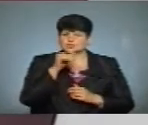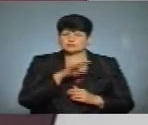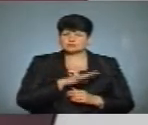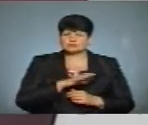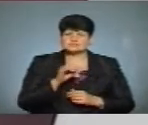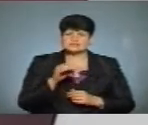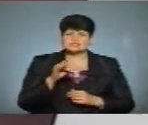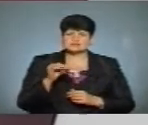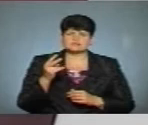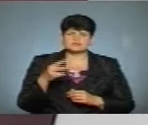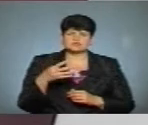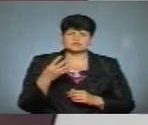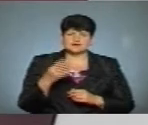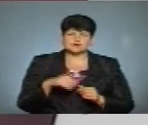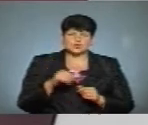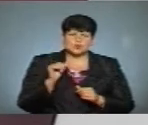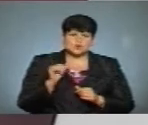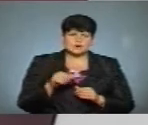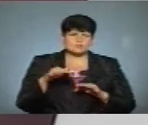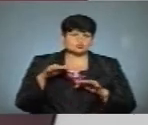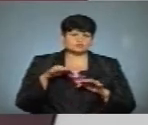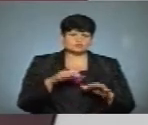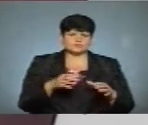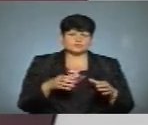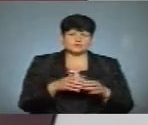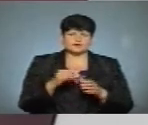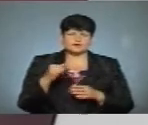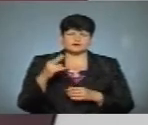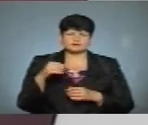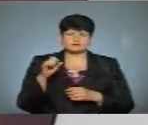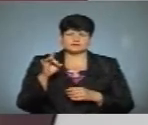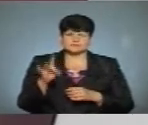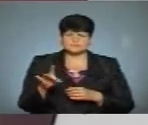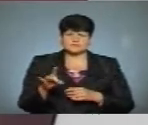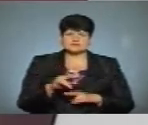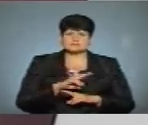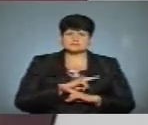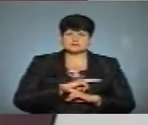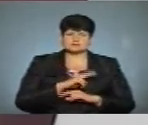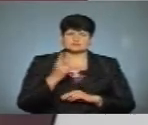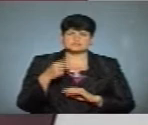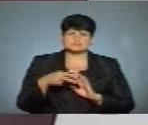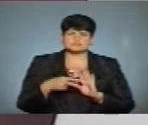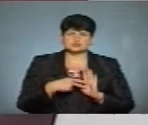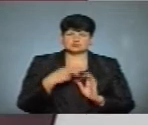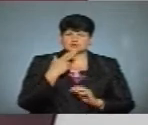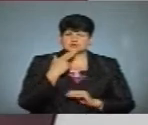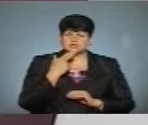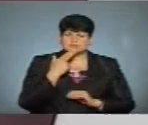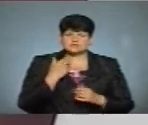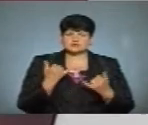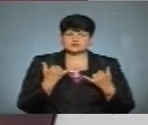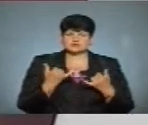сержантом 24-го окремого штурмового батальйону «Айдар» Збройних сил України, загинув 27 червня. Сьогодні